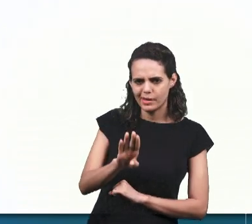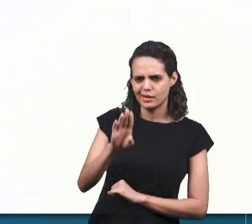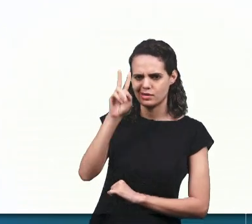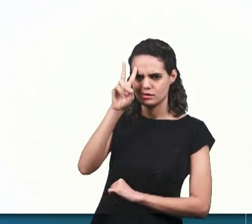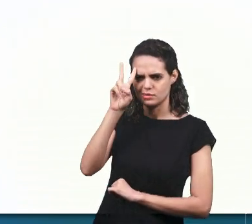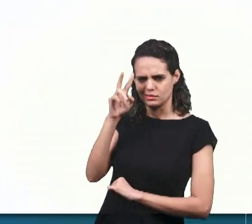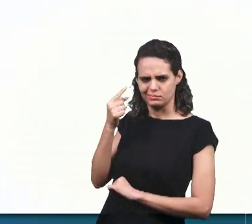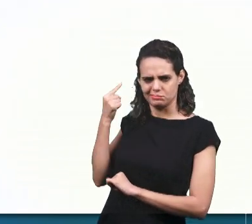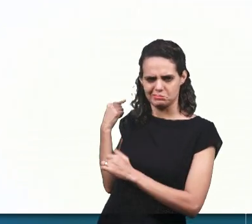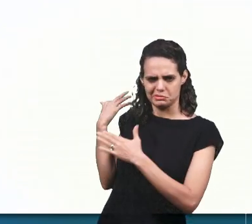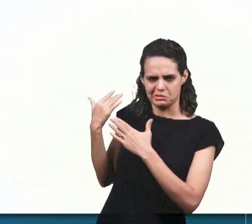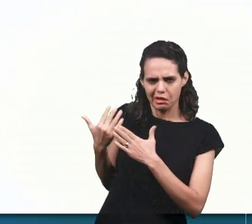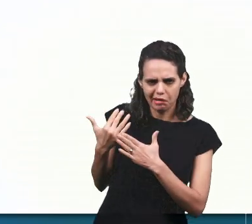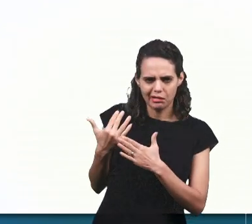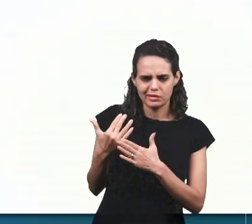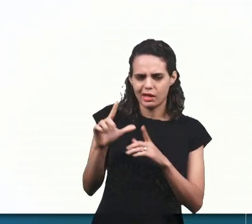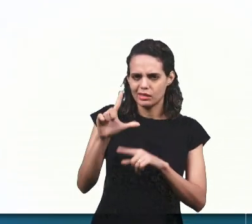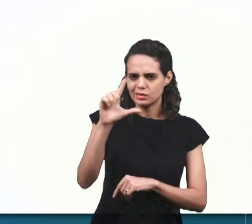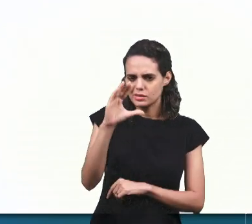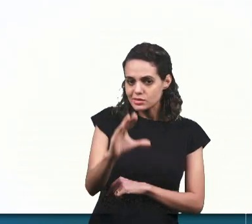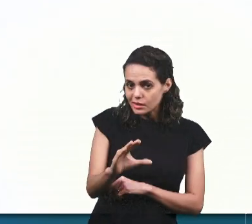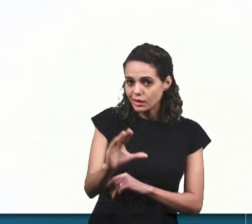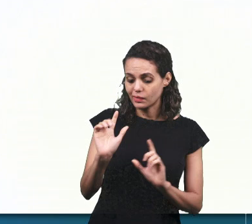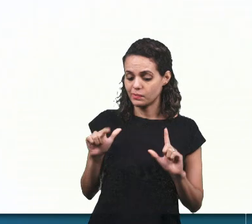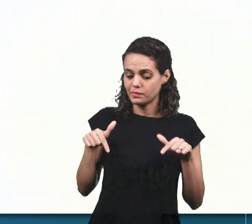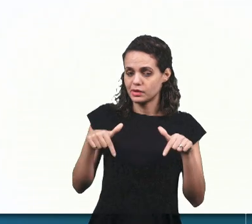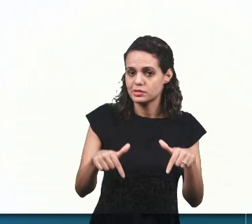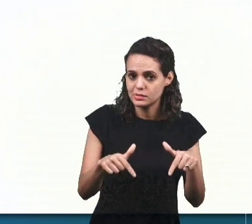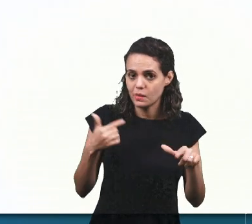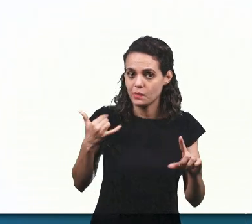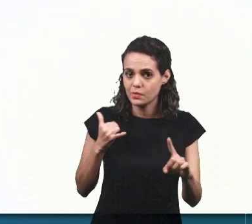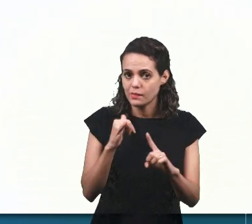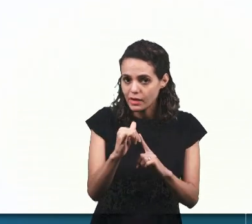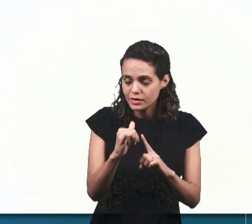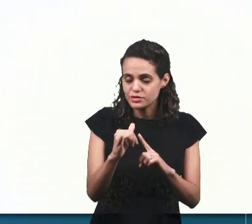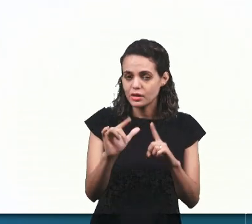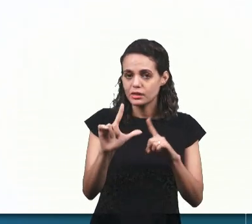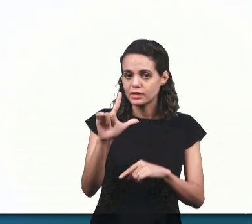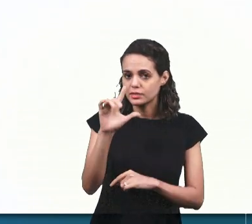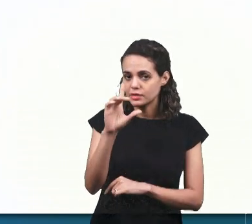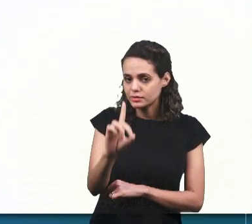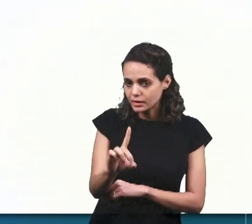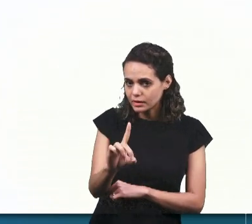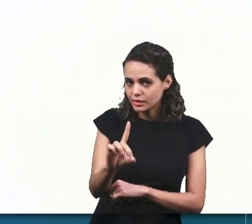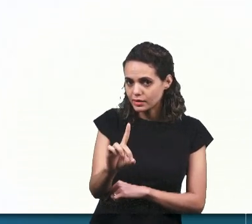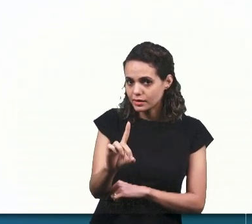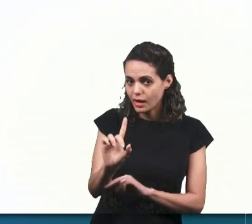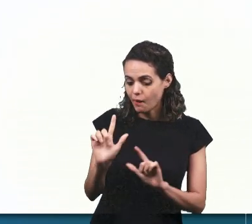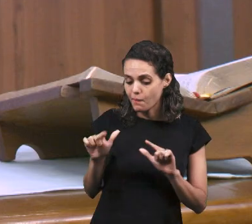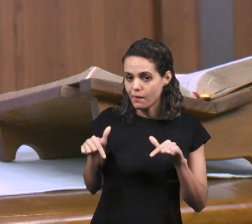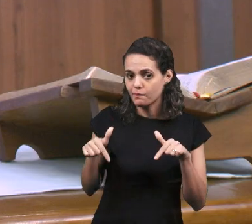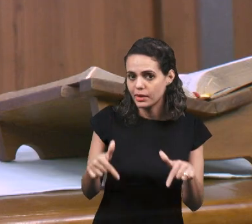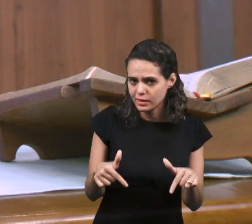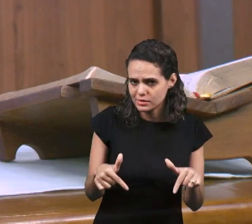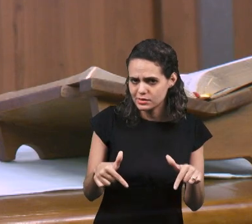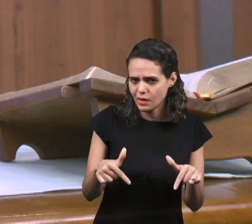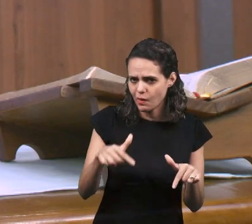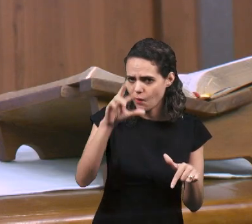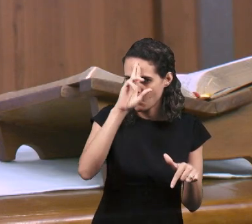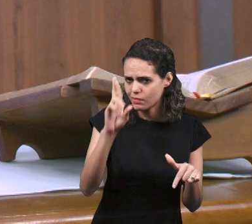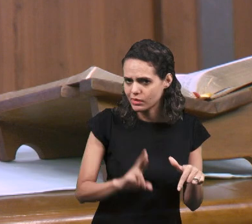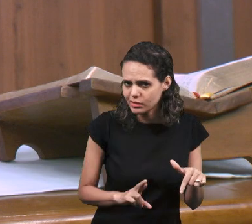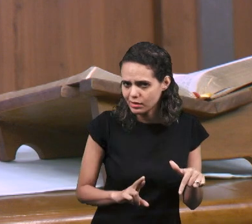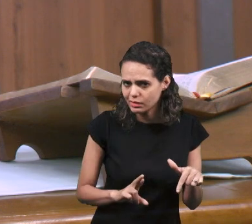une manifestation prophétique. Lettre D, par la manifestation de la chair. Donc, nous allons voir la réponse.